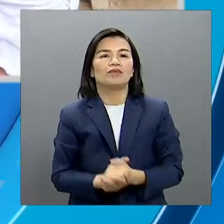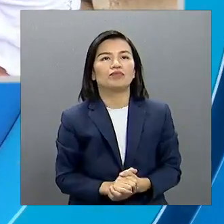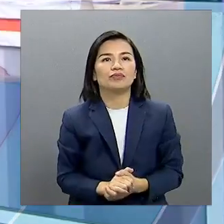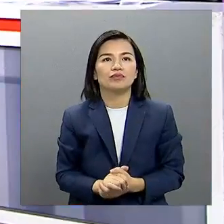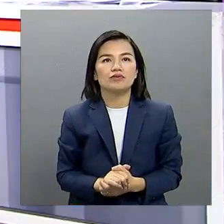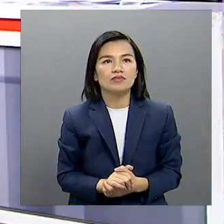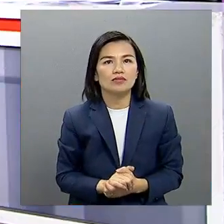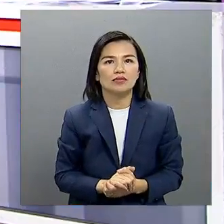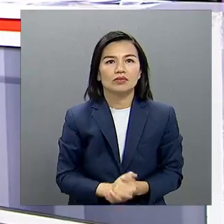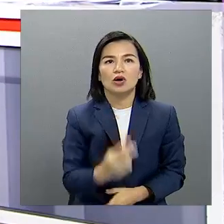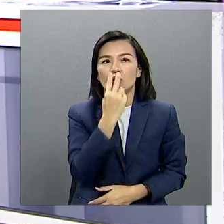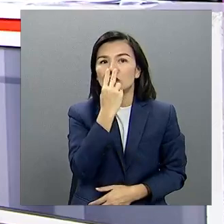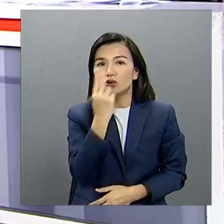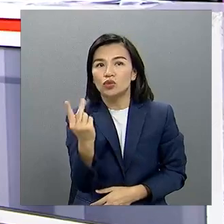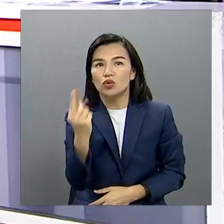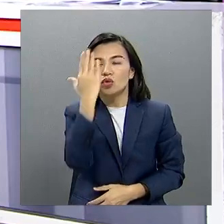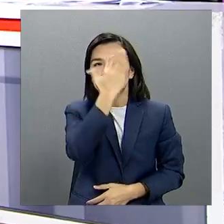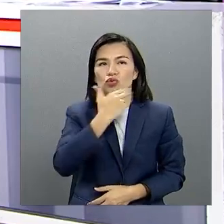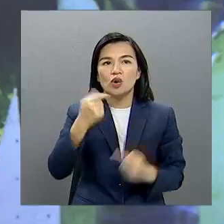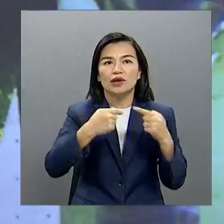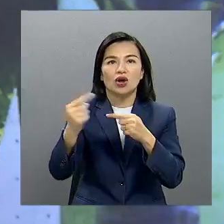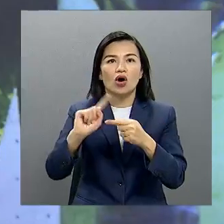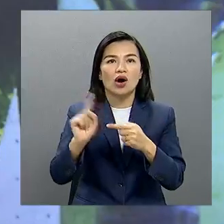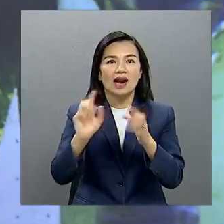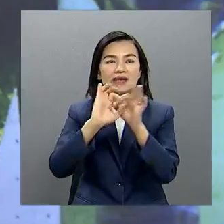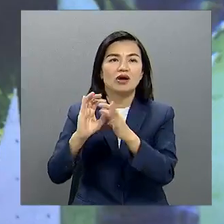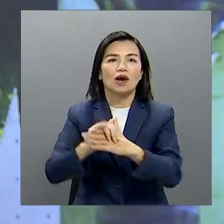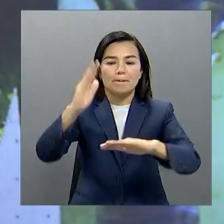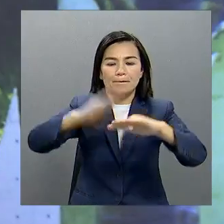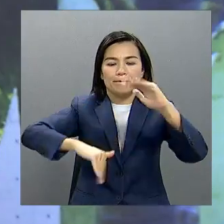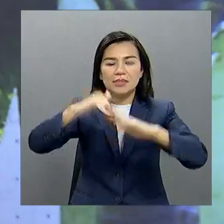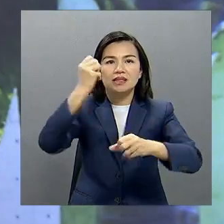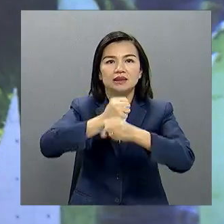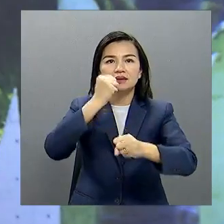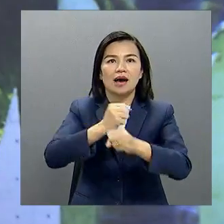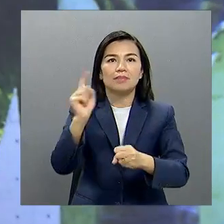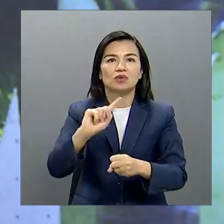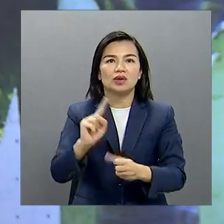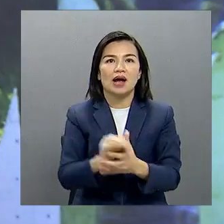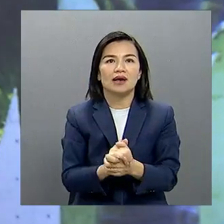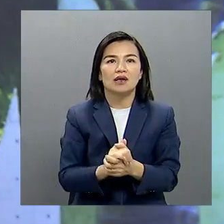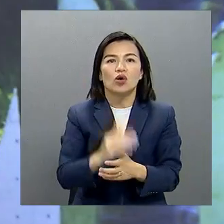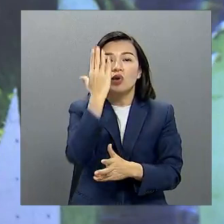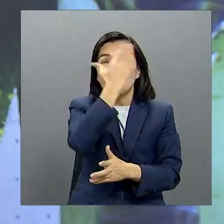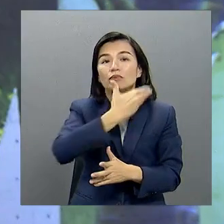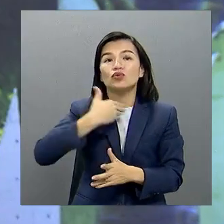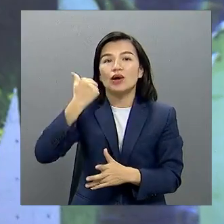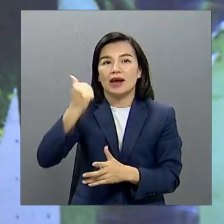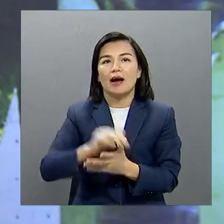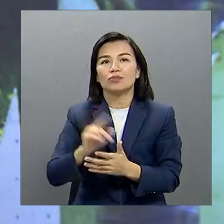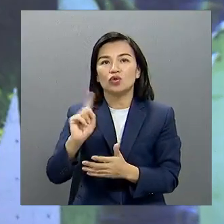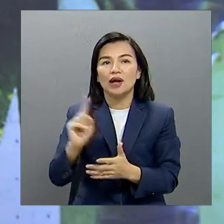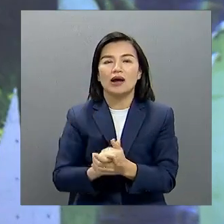ชมความสวยงามกันต่อจากงานแฮนด์เมดนะคะพาไปชมอีกหนึ่งความงดงามค่ะที่จังหวัดนครรา